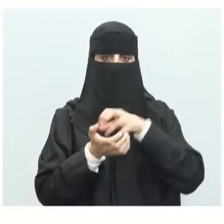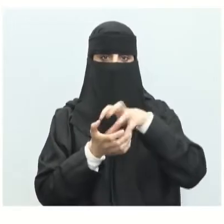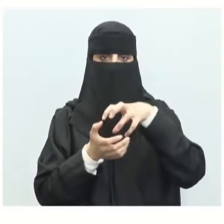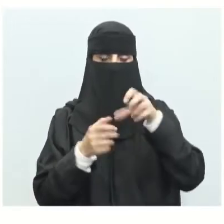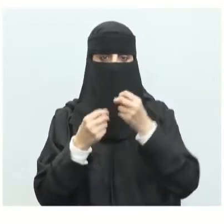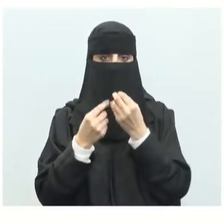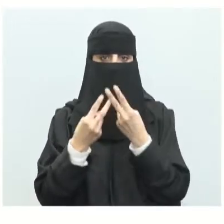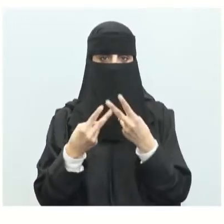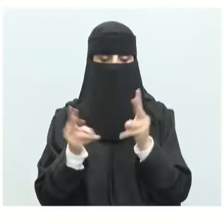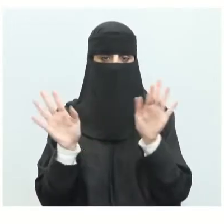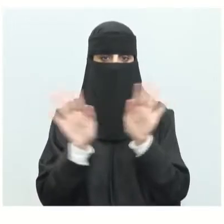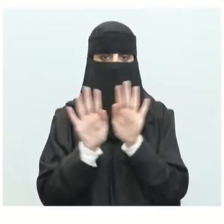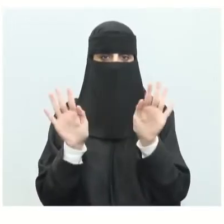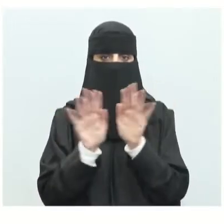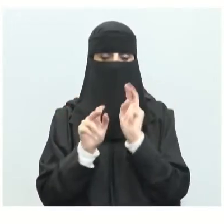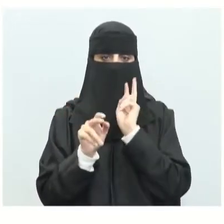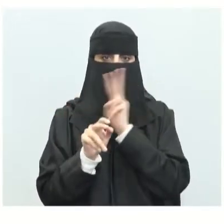الزوار وقالت